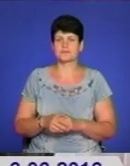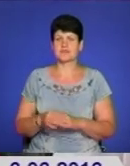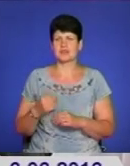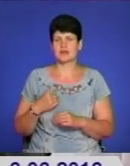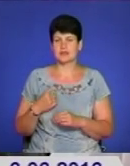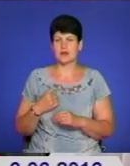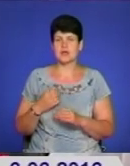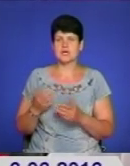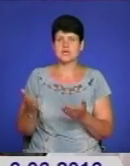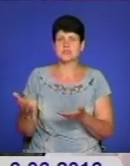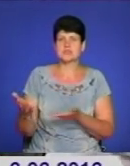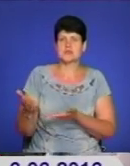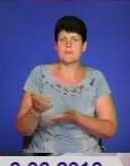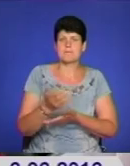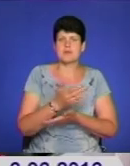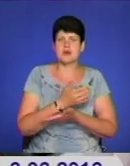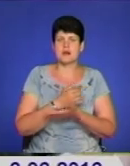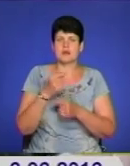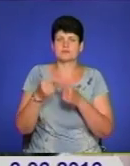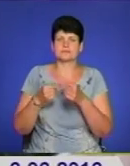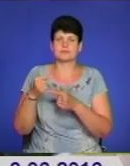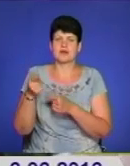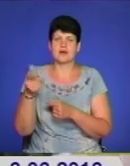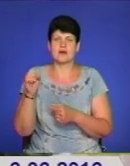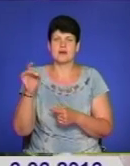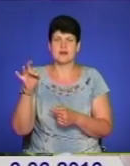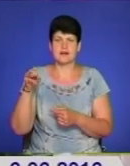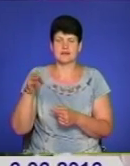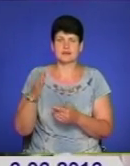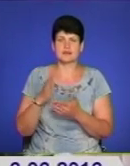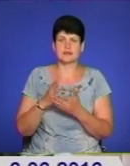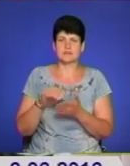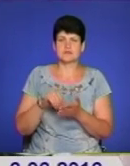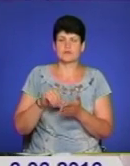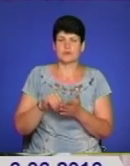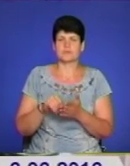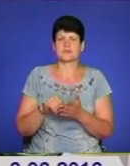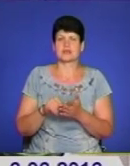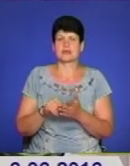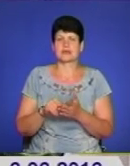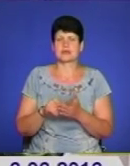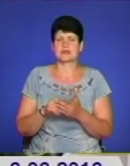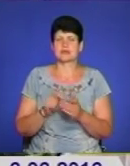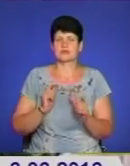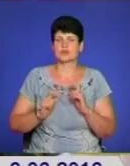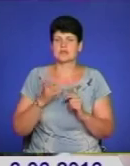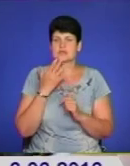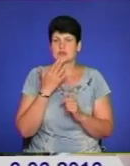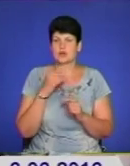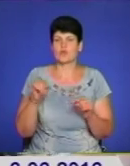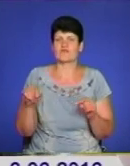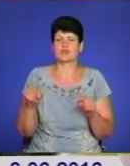збираю спадщину Герети, являюся представником Інституту національного відродження на громадських посадах і